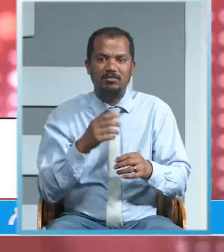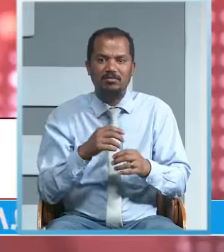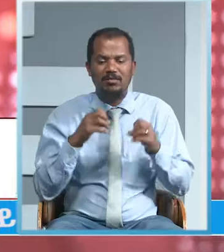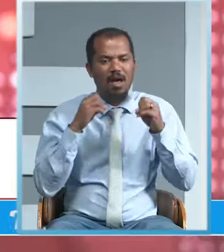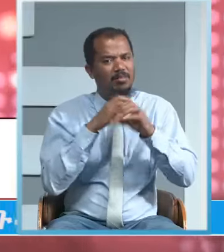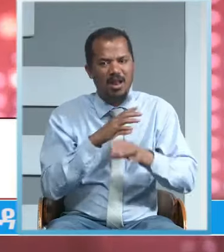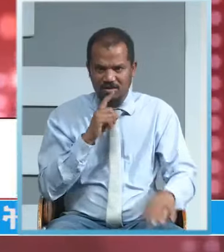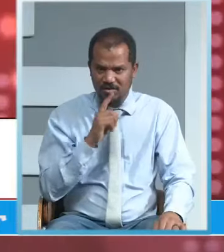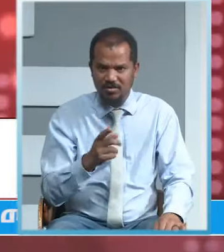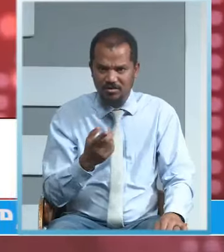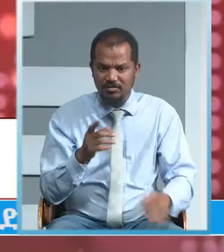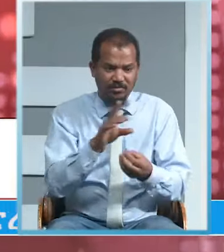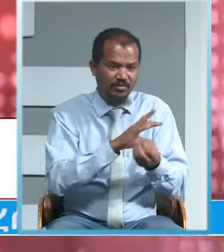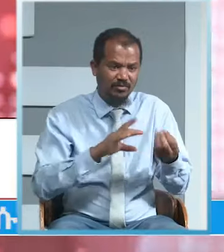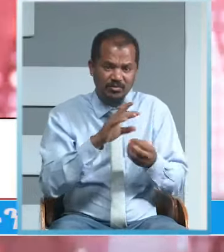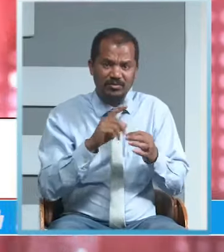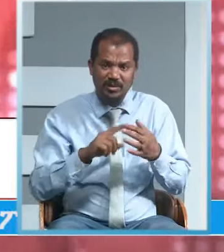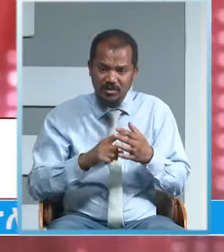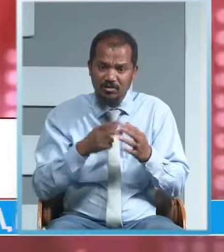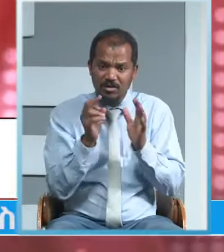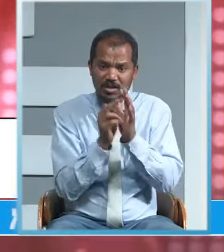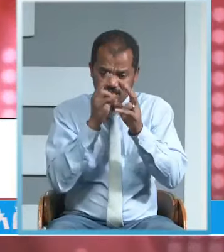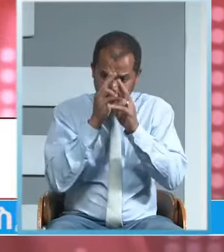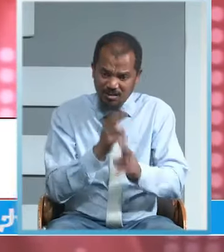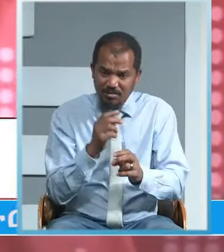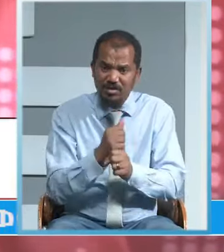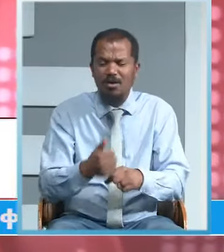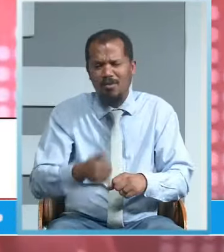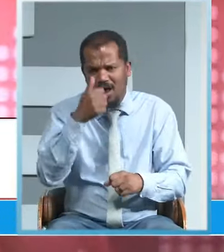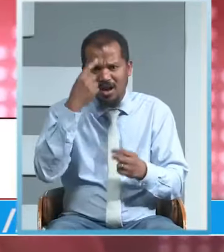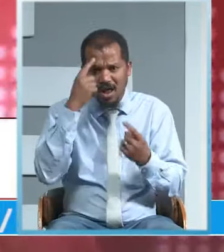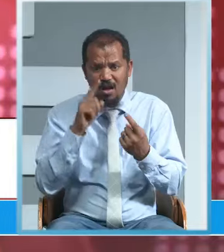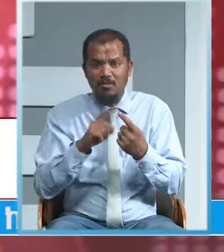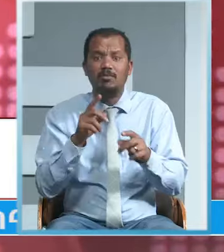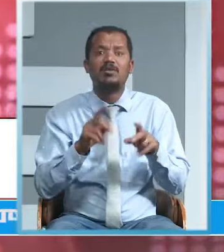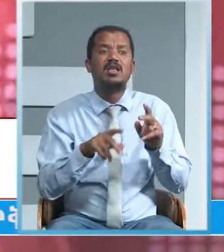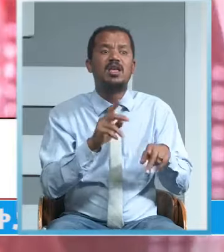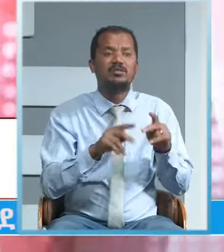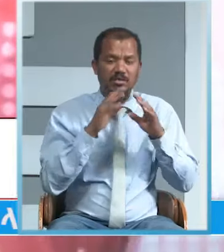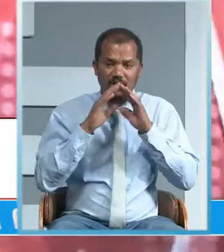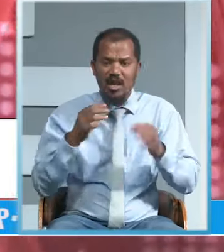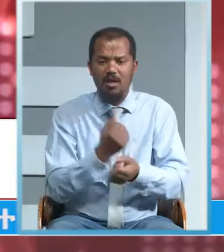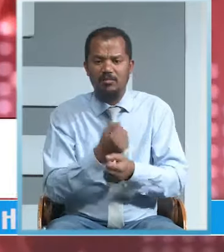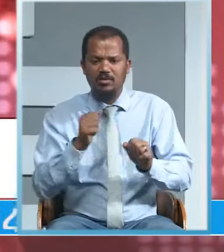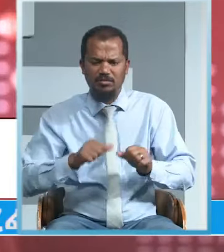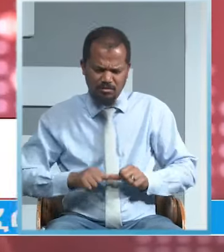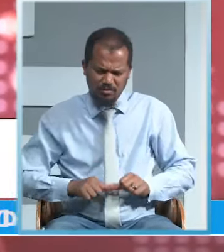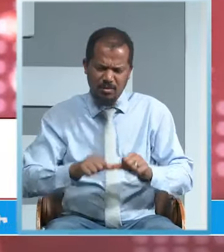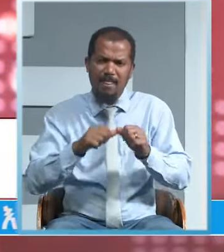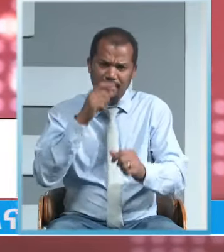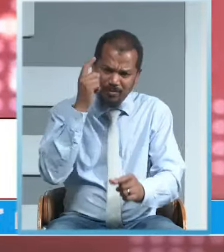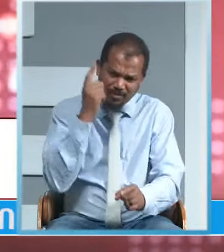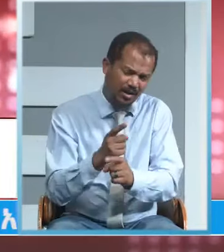ነው። በክልሉ የተጀመረው ህግ ማስከበር ስራም ዋና ዓላማውም የህዝብን ሰላምና ደህንነት በዘላቂነት